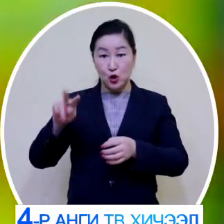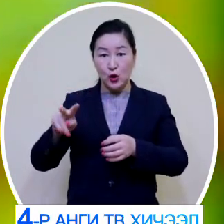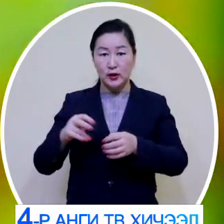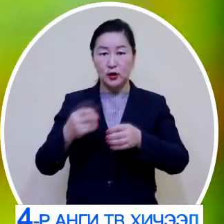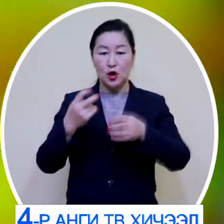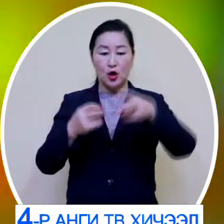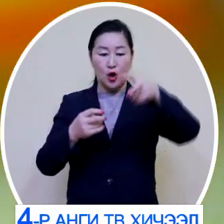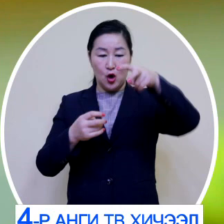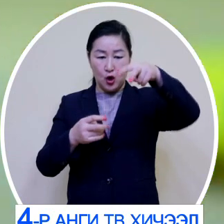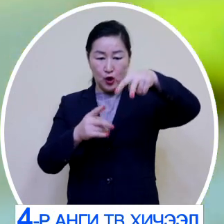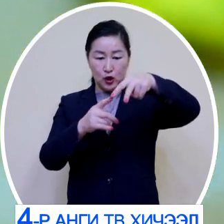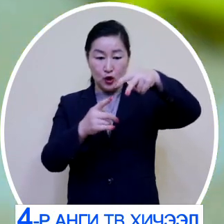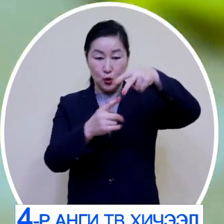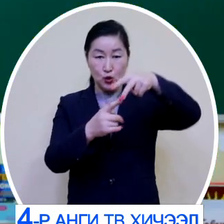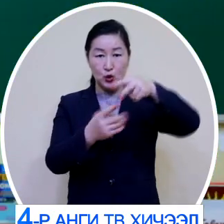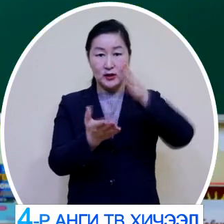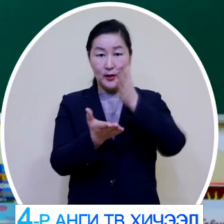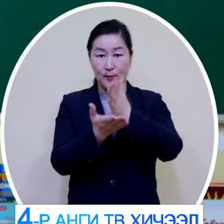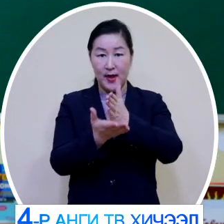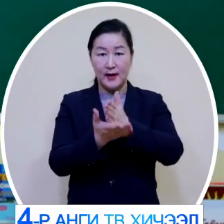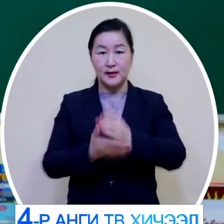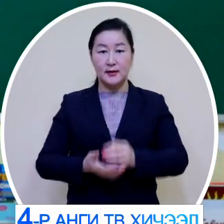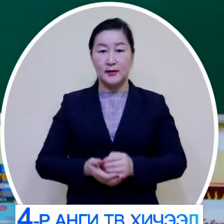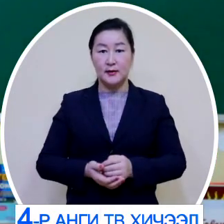байна. Тэгэхээр дах соронзны маань туйл